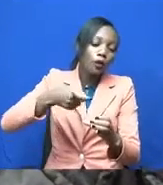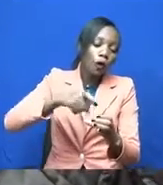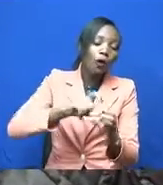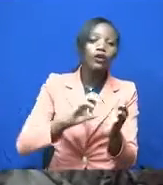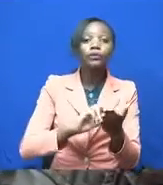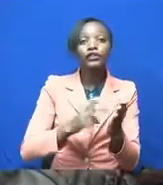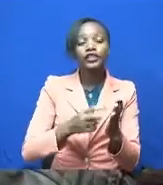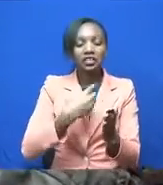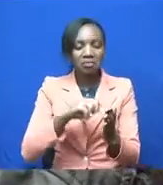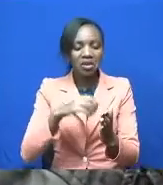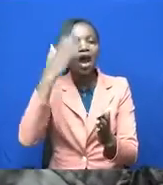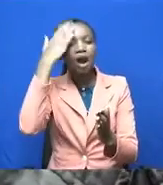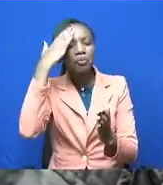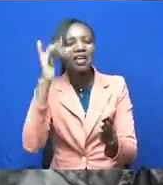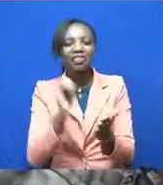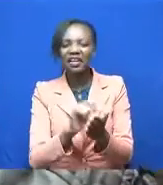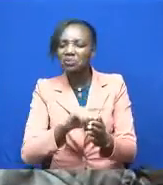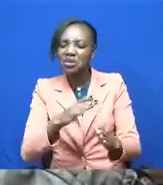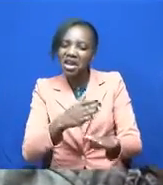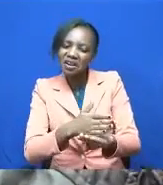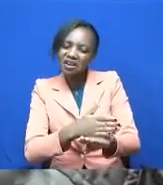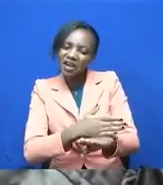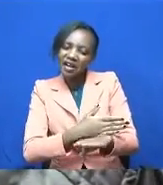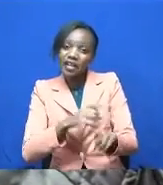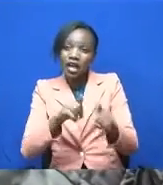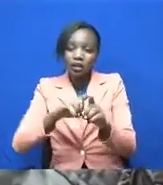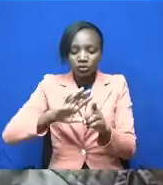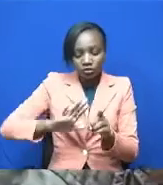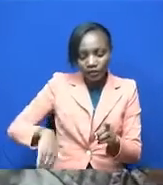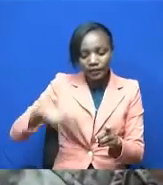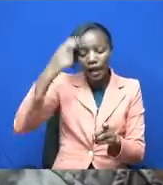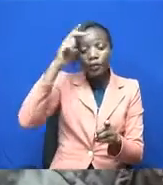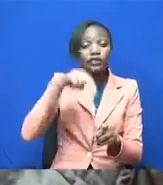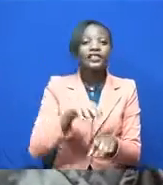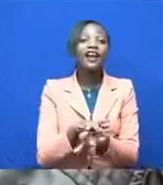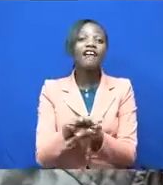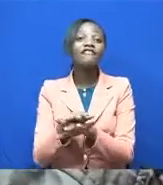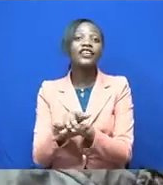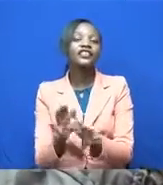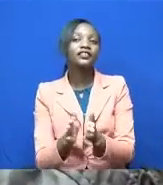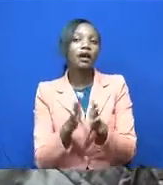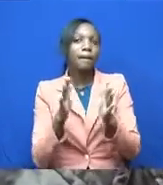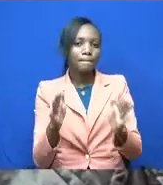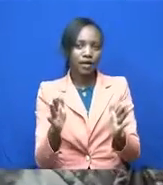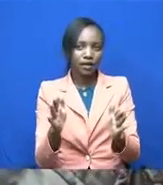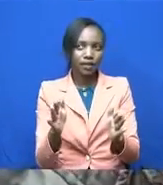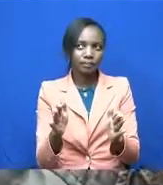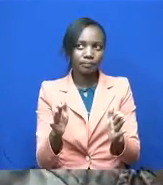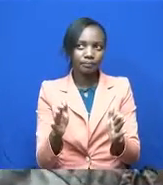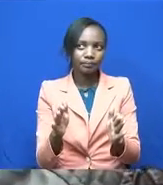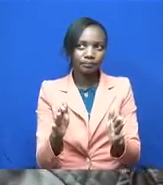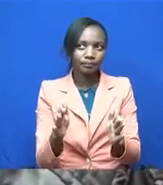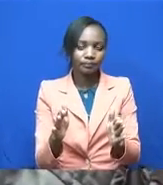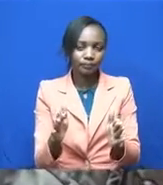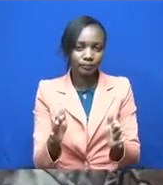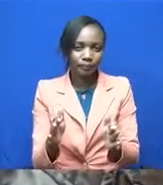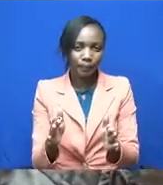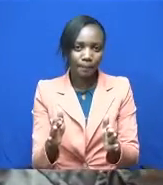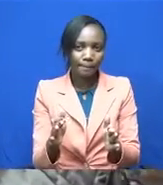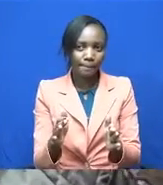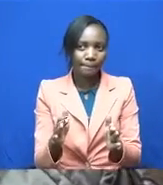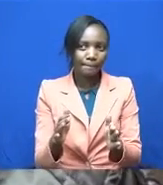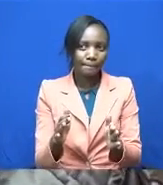sababu katika area hii kuna samaki wakubwa. Sisi tukawa wasamaki ndogo kama jamii wa area hiyo ama